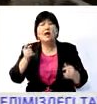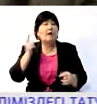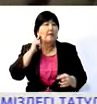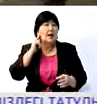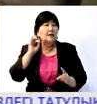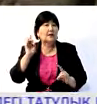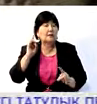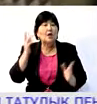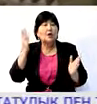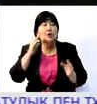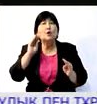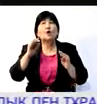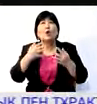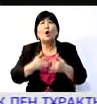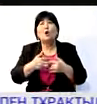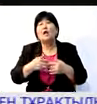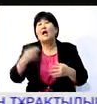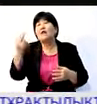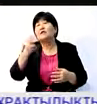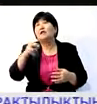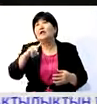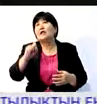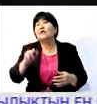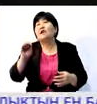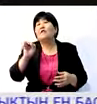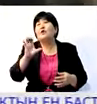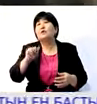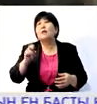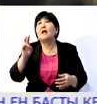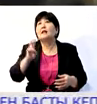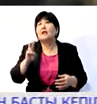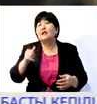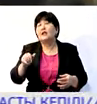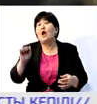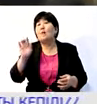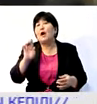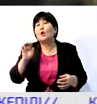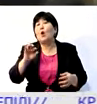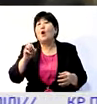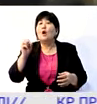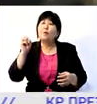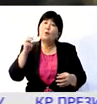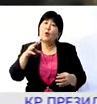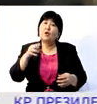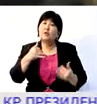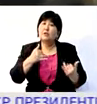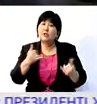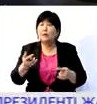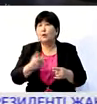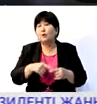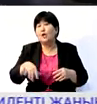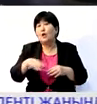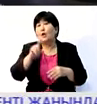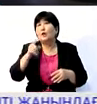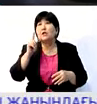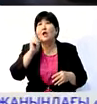және кинопроекциялық құралдармен, цифрлы лазерлік, фосфорлық, НЕК және барко проекторлармен жабдықталған. Сондай-ақ